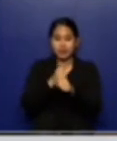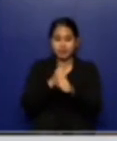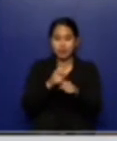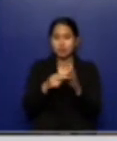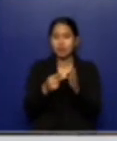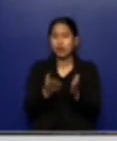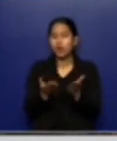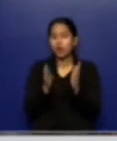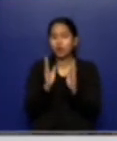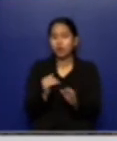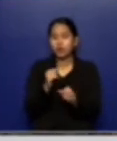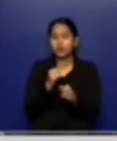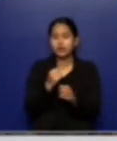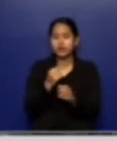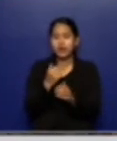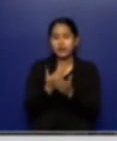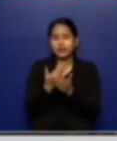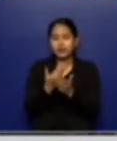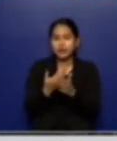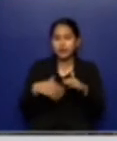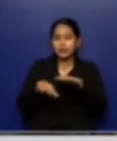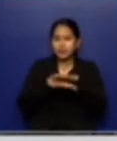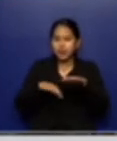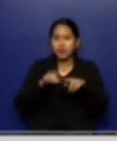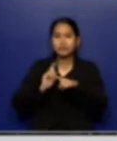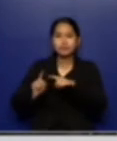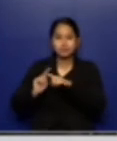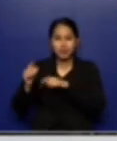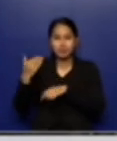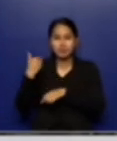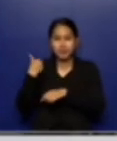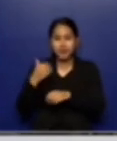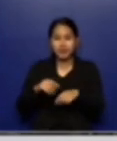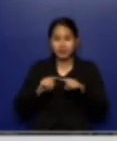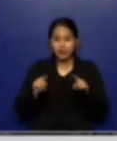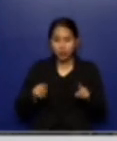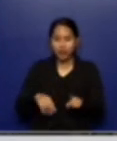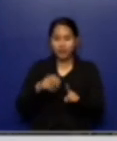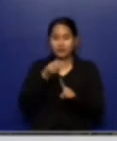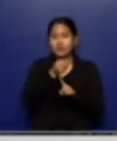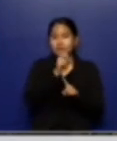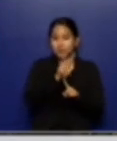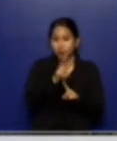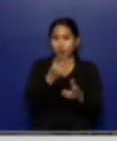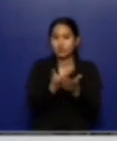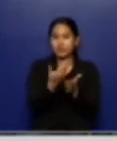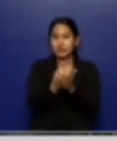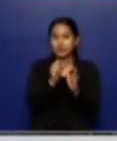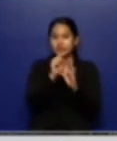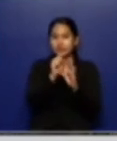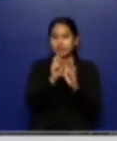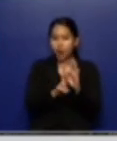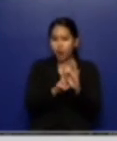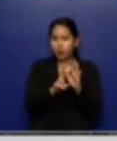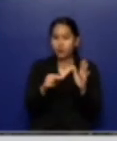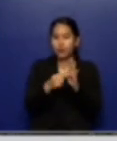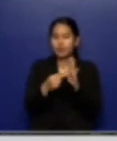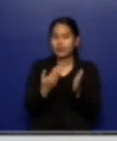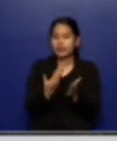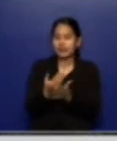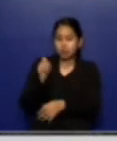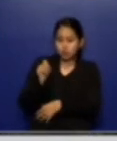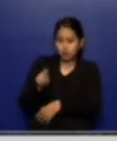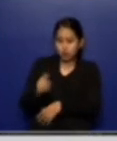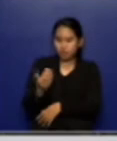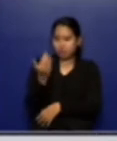ไว้นะครับก็คือมันต้องมีฐานข้อมูลอยู่แล้วแต่ในส่วนข้อ12ที่เป็นเงินสำรองรายจ่ายฉุกเฉินหรือจะ